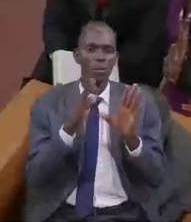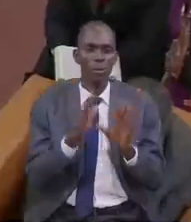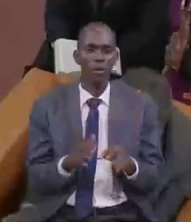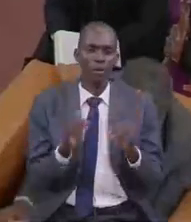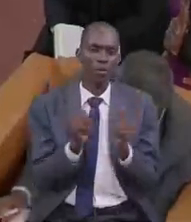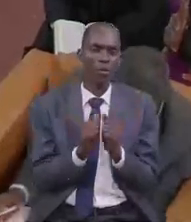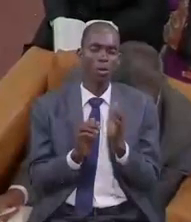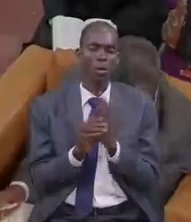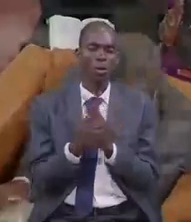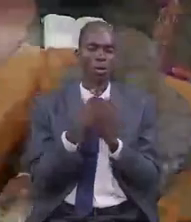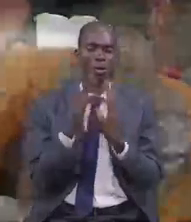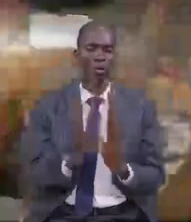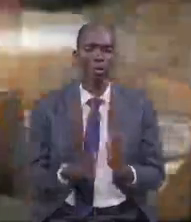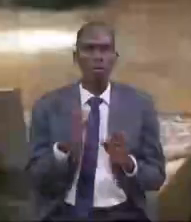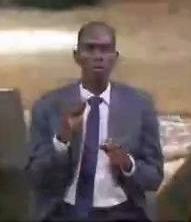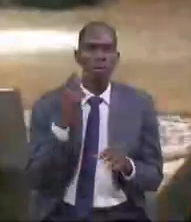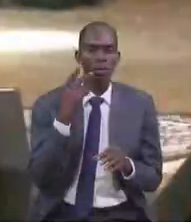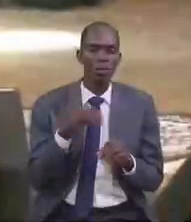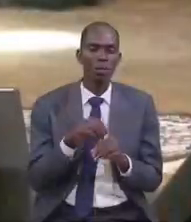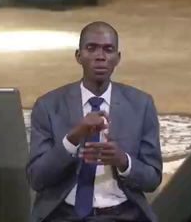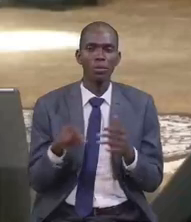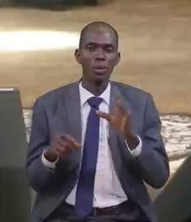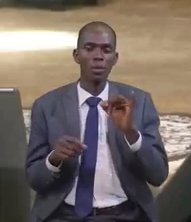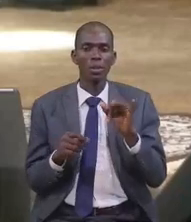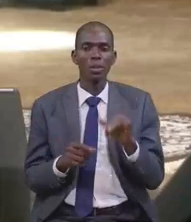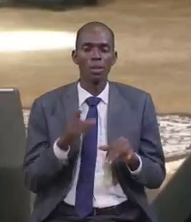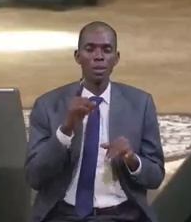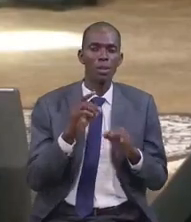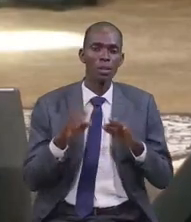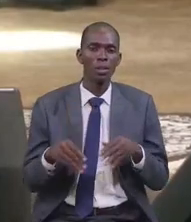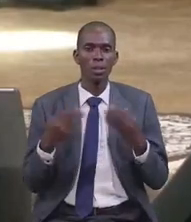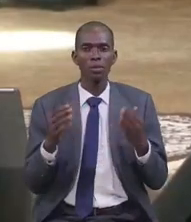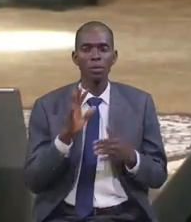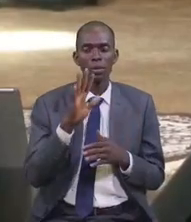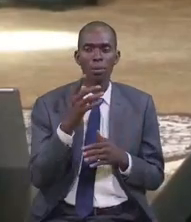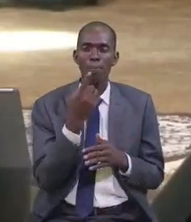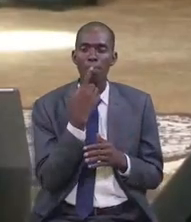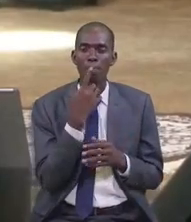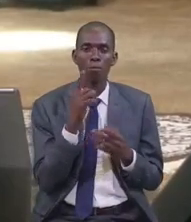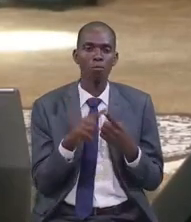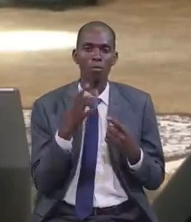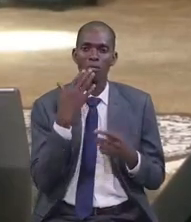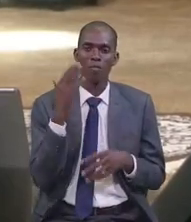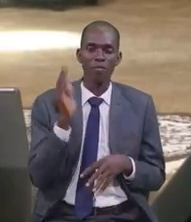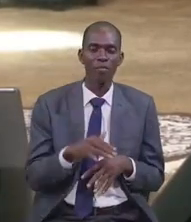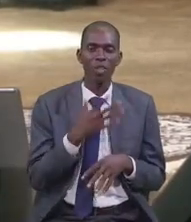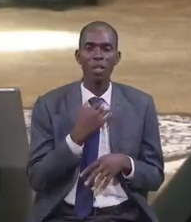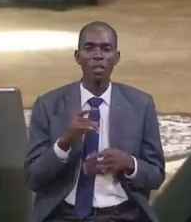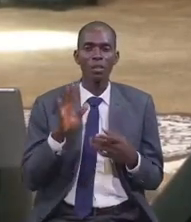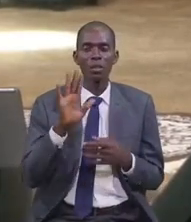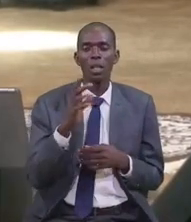19. Tu livres ta bouche au mal et ta langue est un tissu